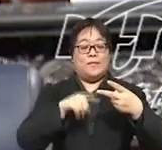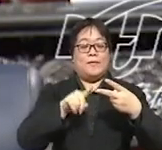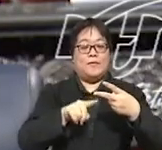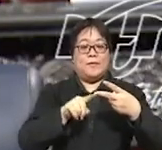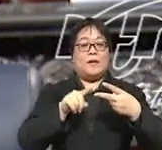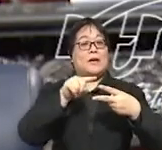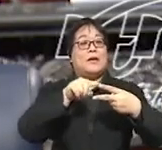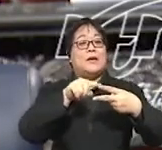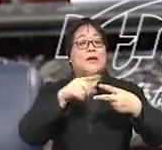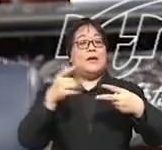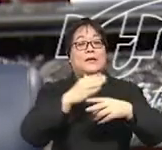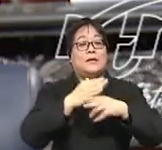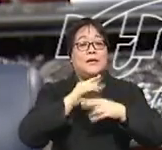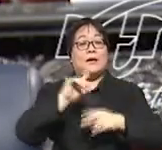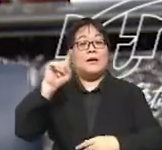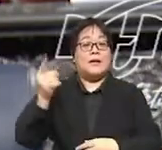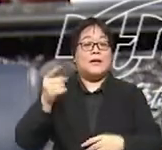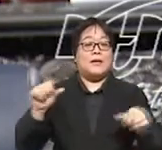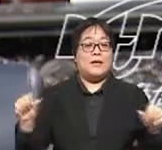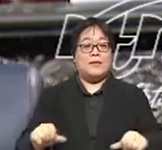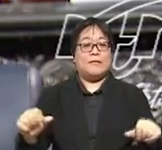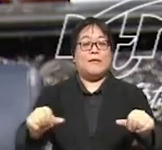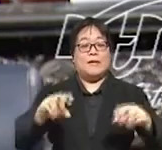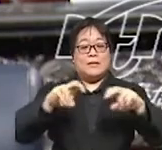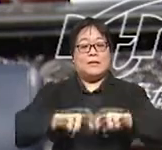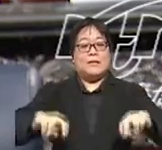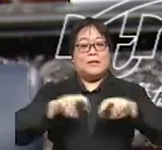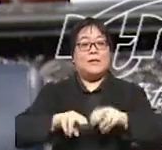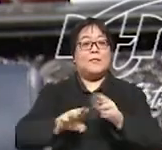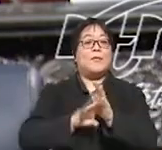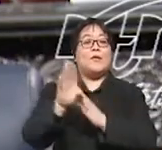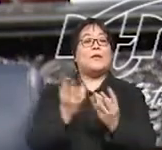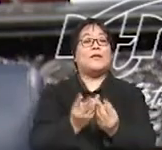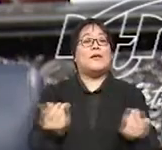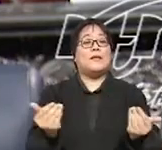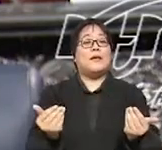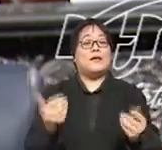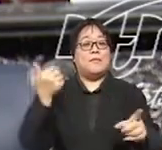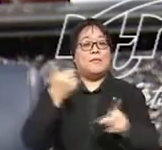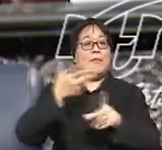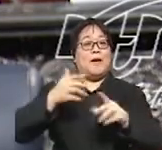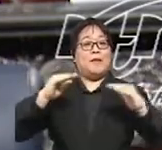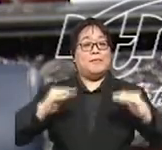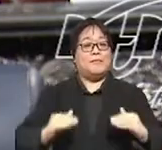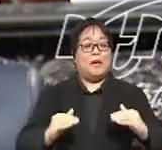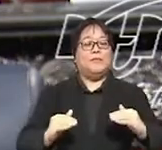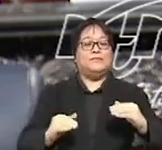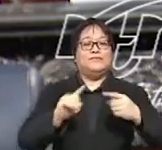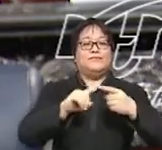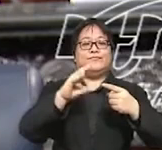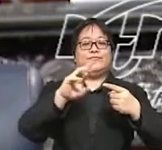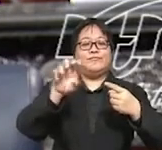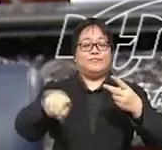kawasan ini dilindungi dan hanya activity Penyelidikan dan pembangunan tanah berimpact rendah saja dibenarkan itu kojur